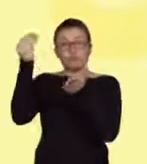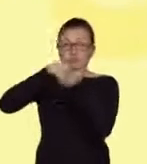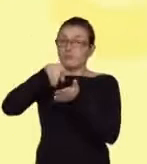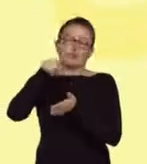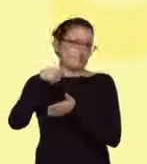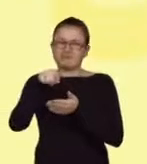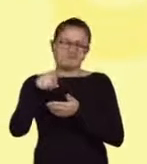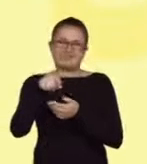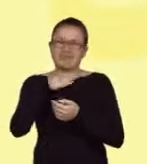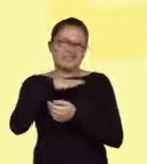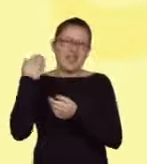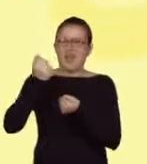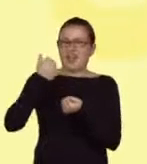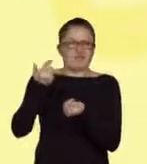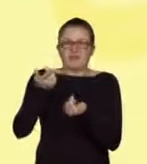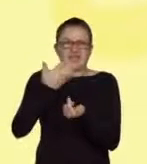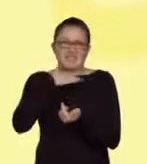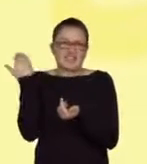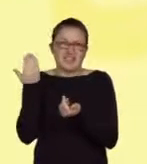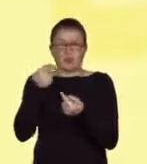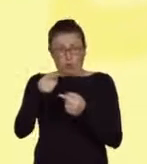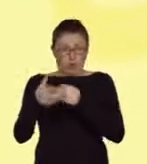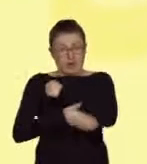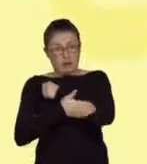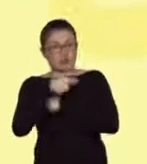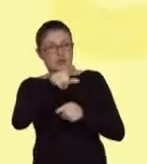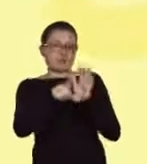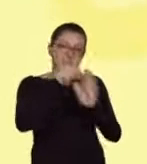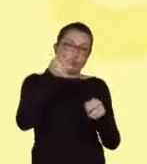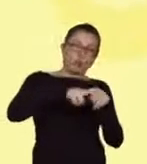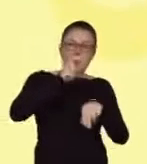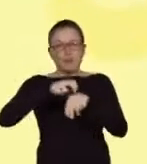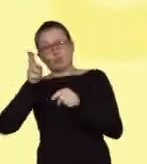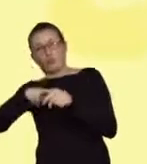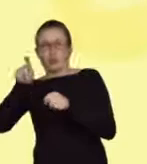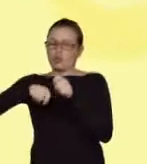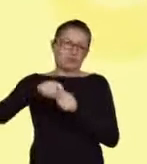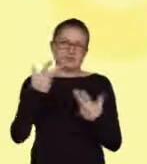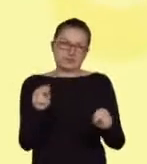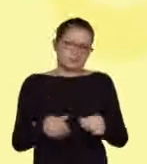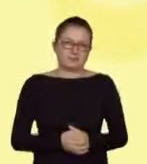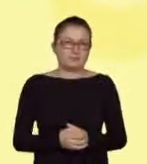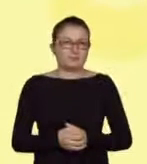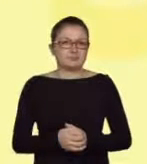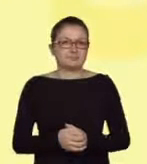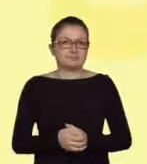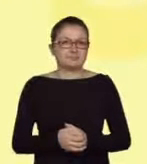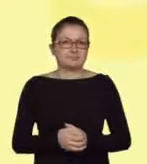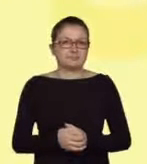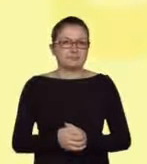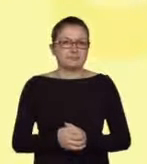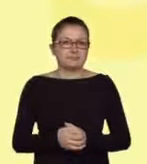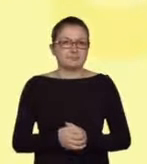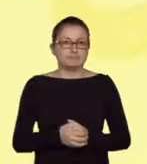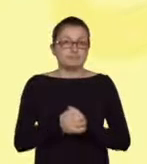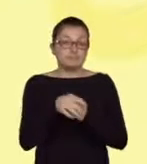braku nie sposób jest odróżnić próby badawczej od kontrolnej. Próba badawcza to po prostu ta, której obserwacja